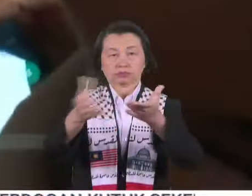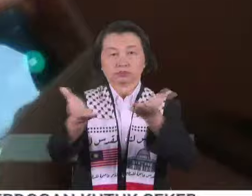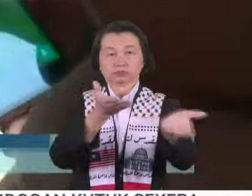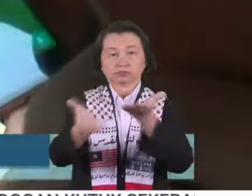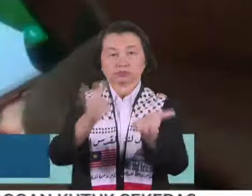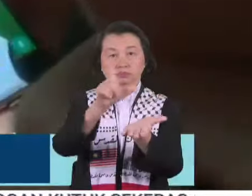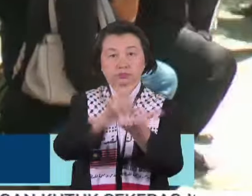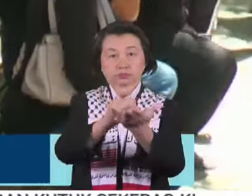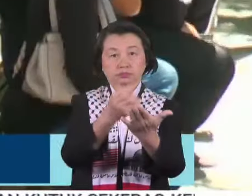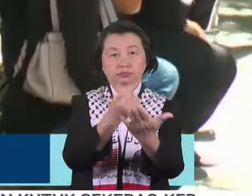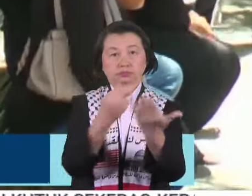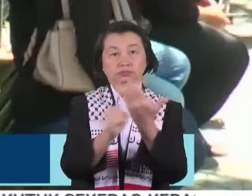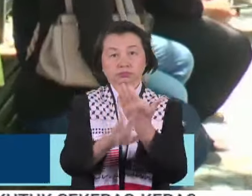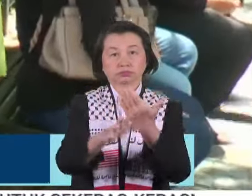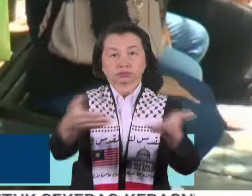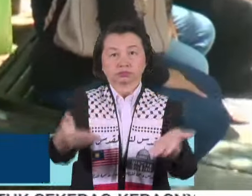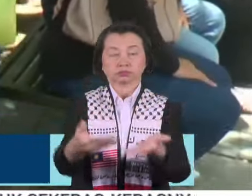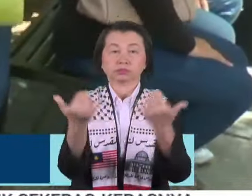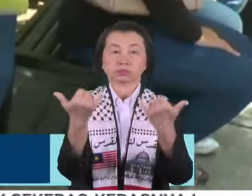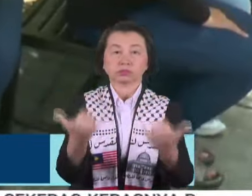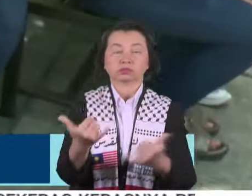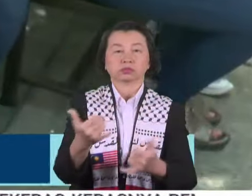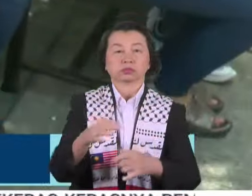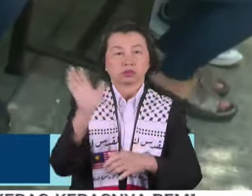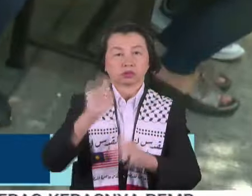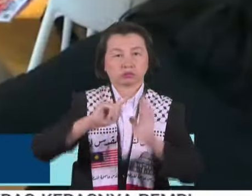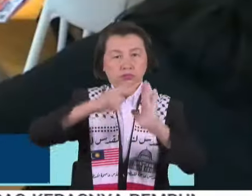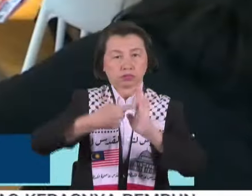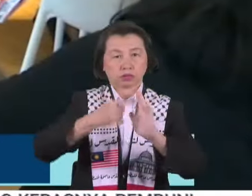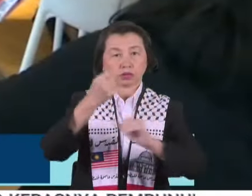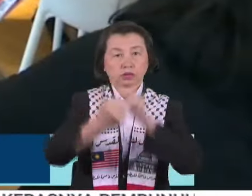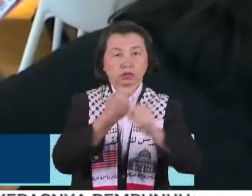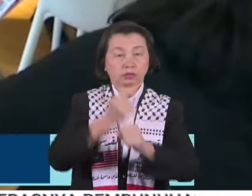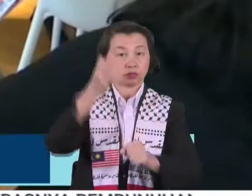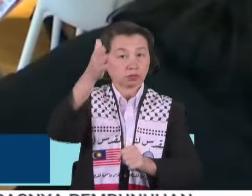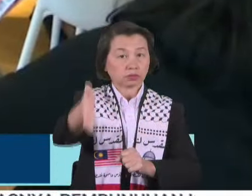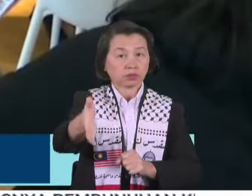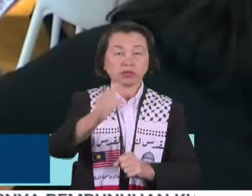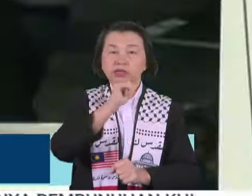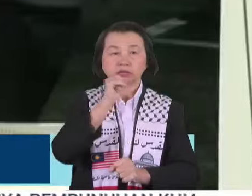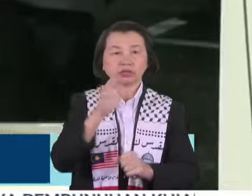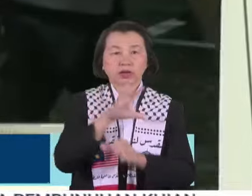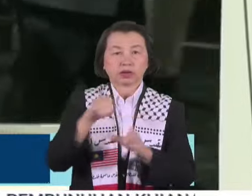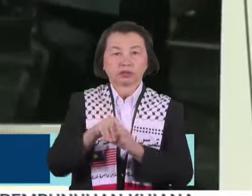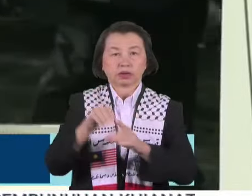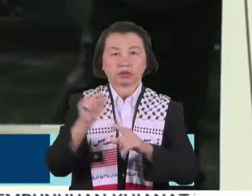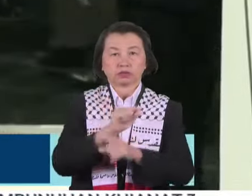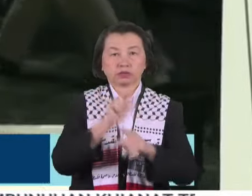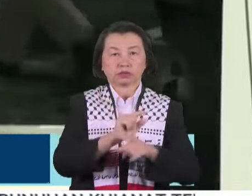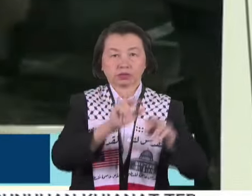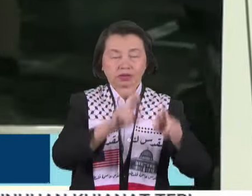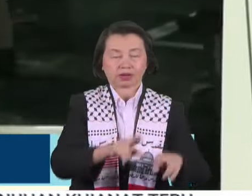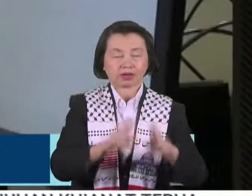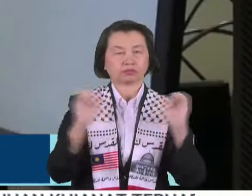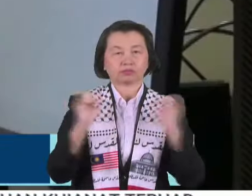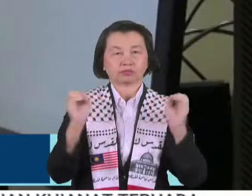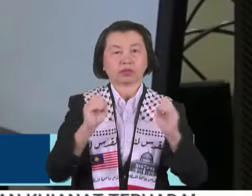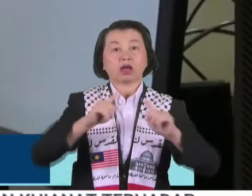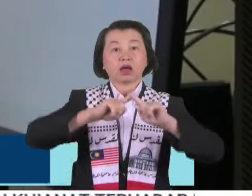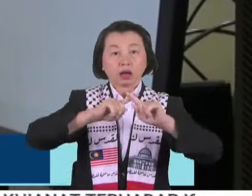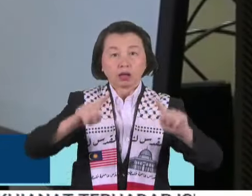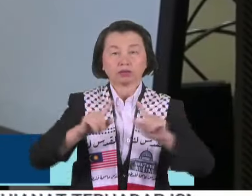perkhidmatan media sosial yang diperkenalkan hari ini dan berkuat kuasa mulai tahun depan tidak melibatkan pengguna platform berkenaan.